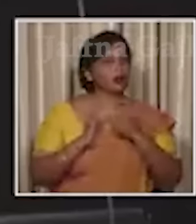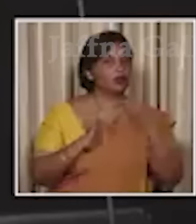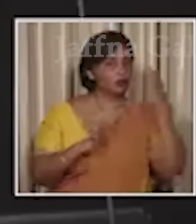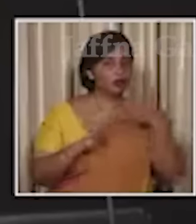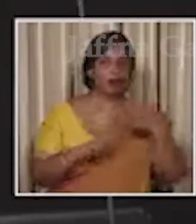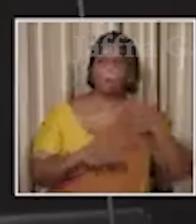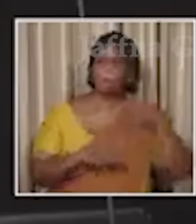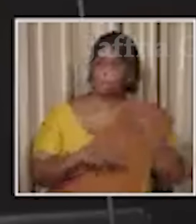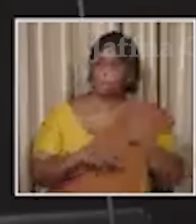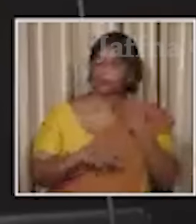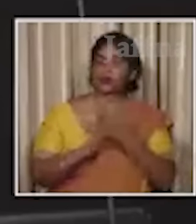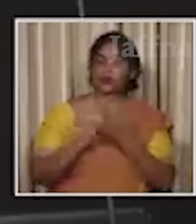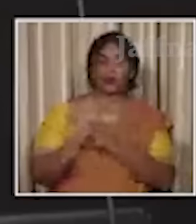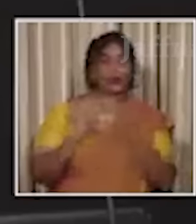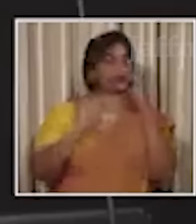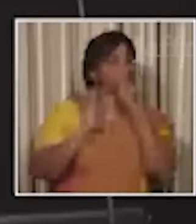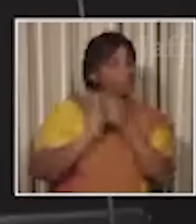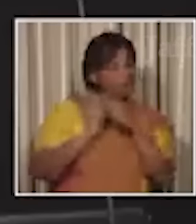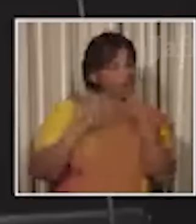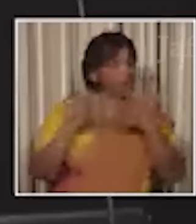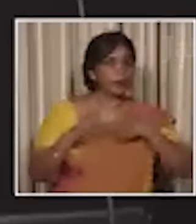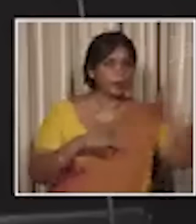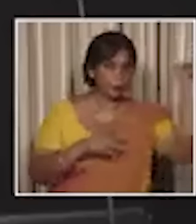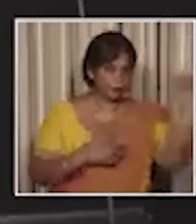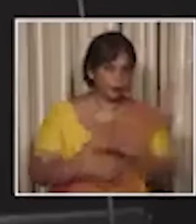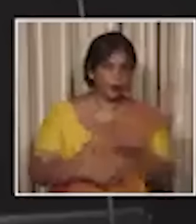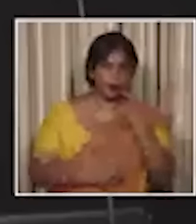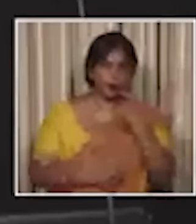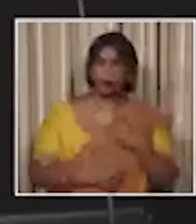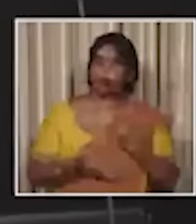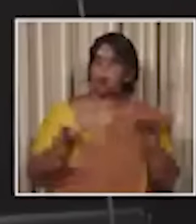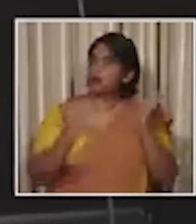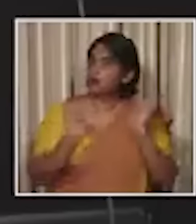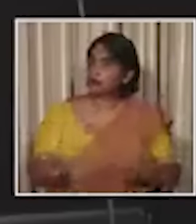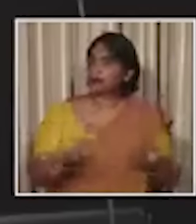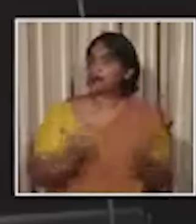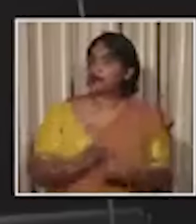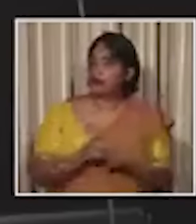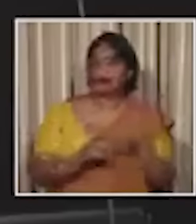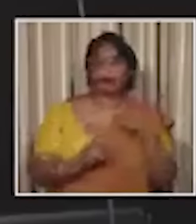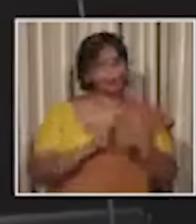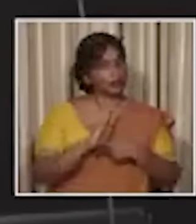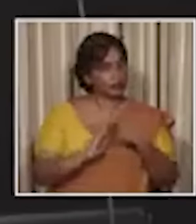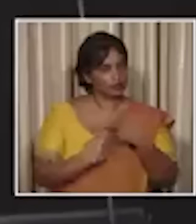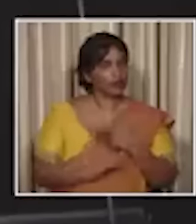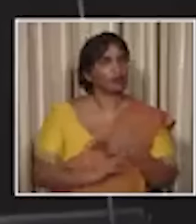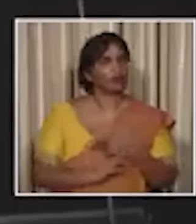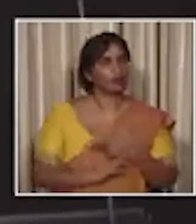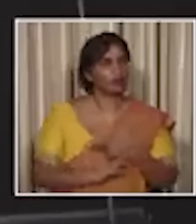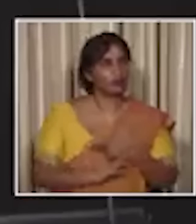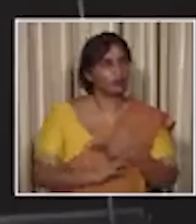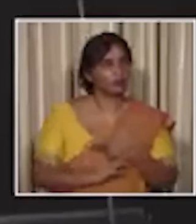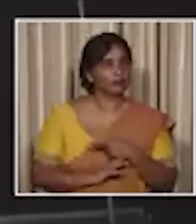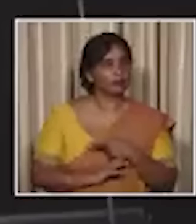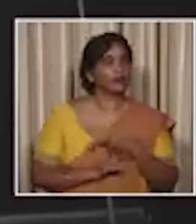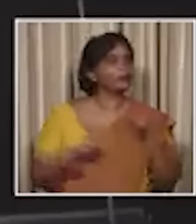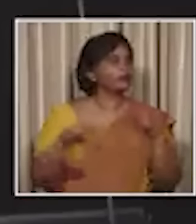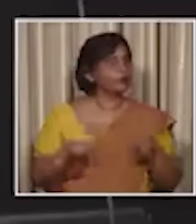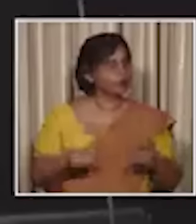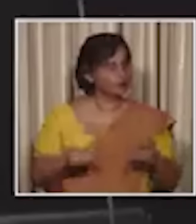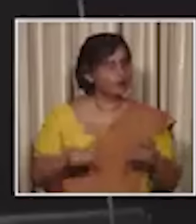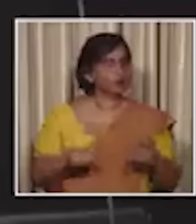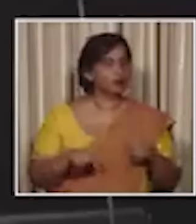கேட்டார், இலங்கையிலே இறுதி யுத்தத்தின் பொழுது குழந்தைகள் பலர் நூற்றுக்கணக்கிலே அரசாங்கத்திடம் ஒப்படைக்கப்பட்டார்கள்.